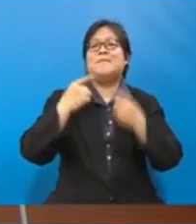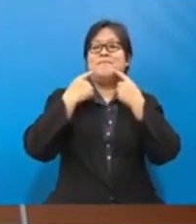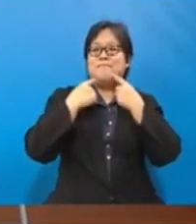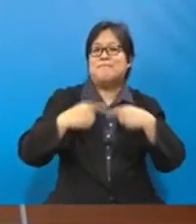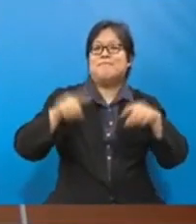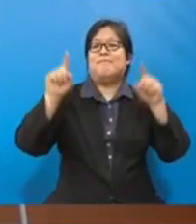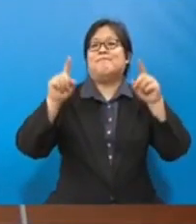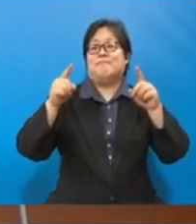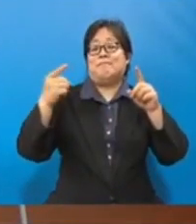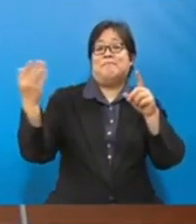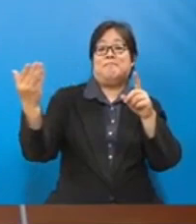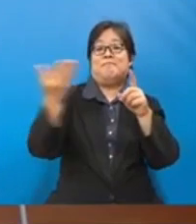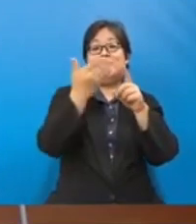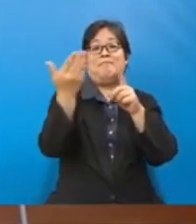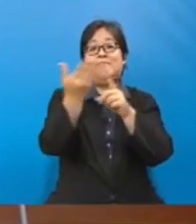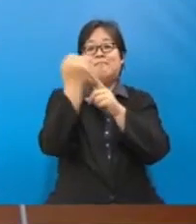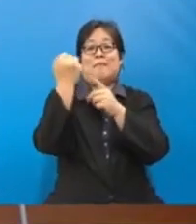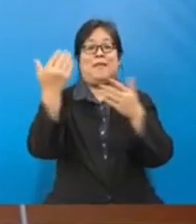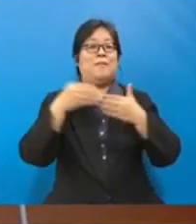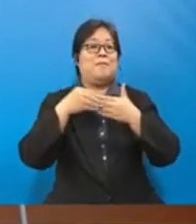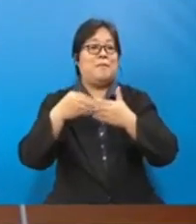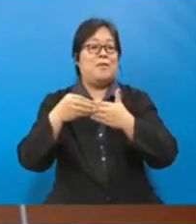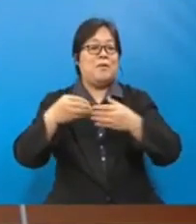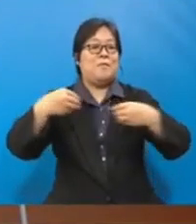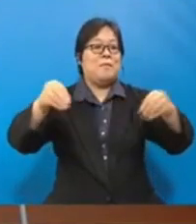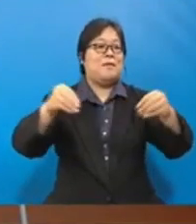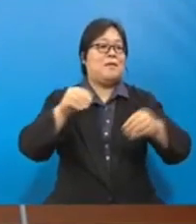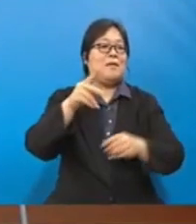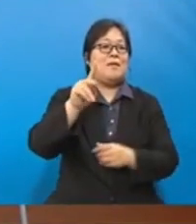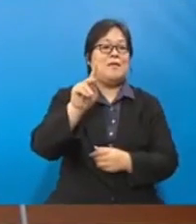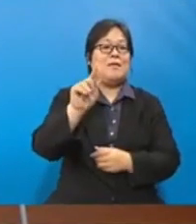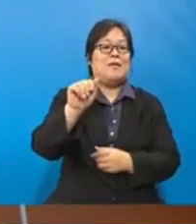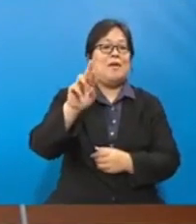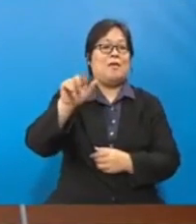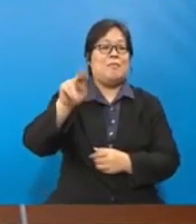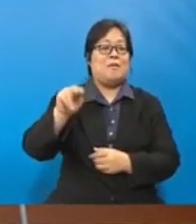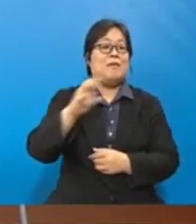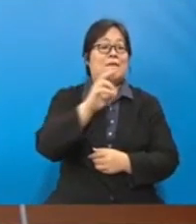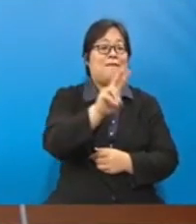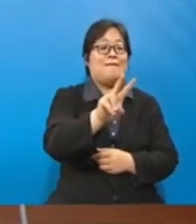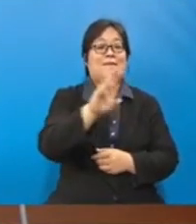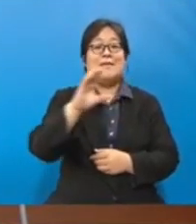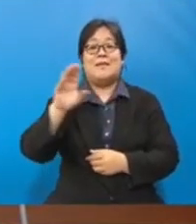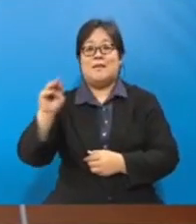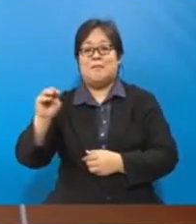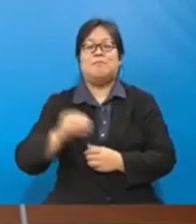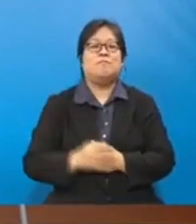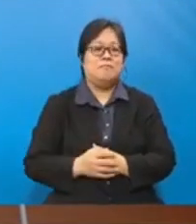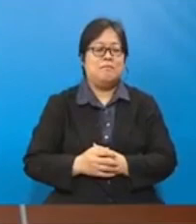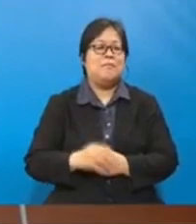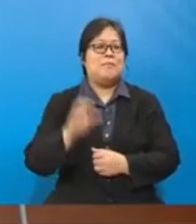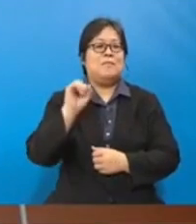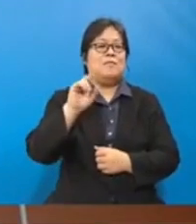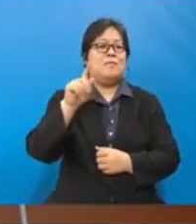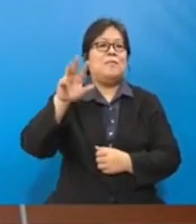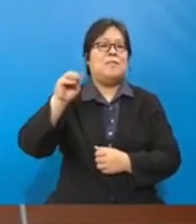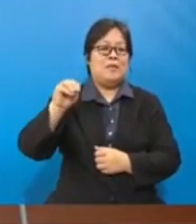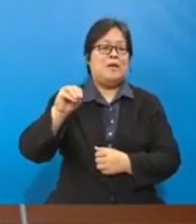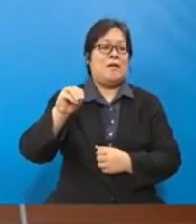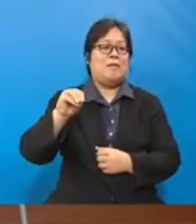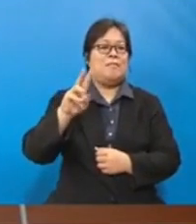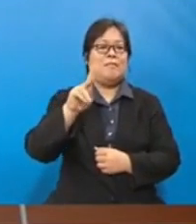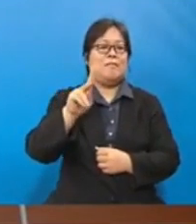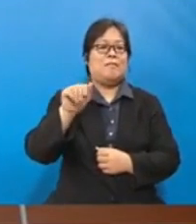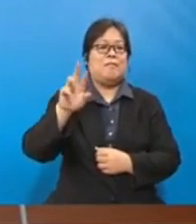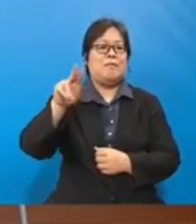merealisasikan satu panduan pasaran kabel sukarela antara base wcm danskin Perdagangan Kabupaten Kak